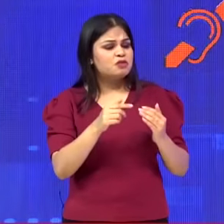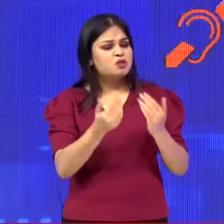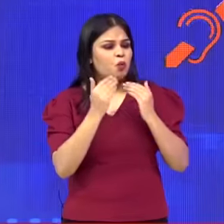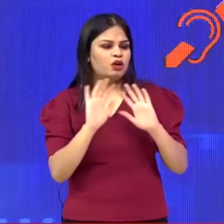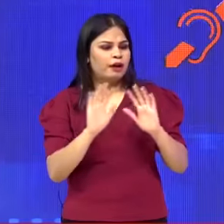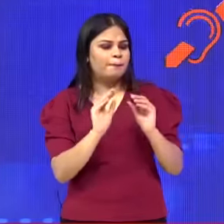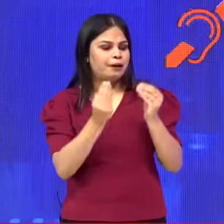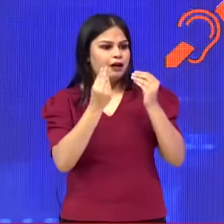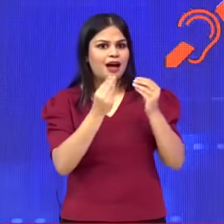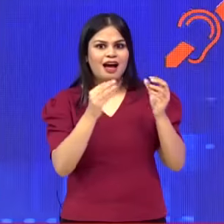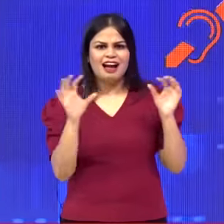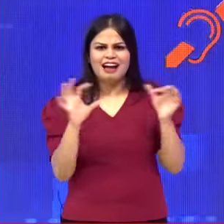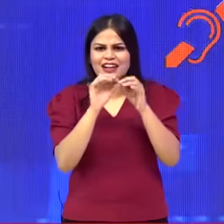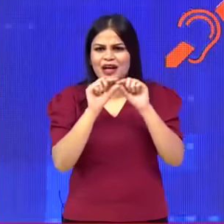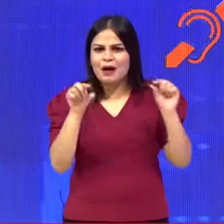तो वो